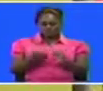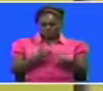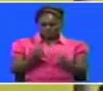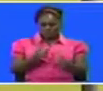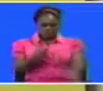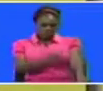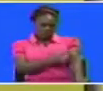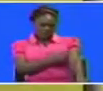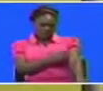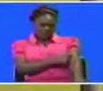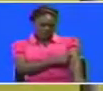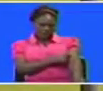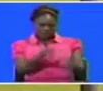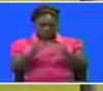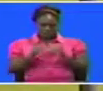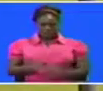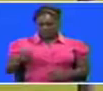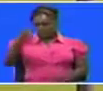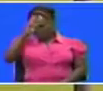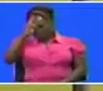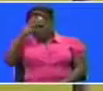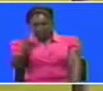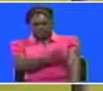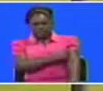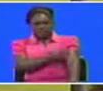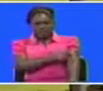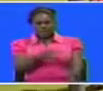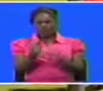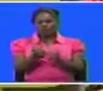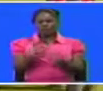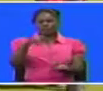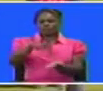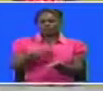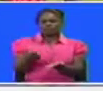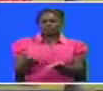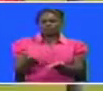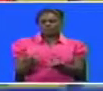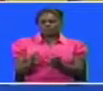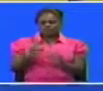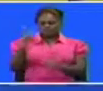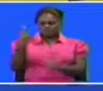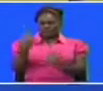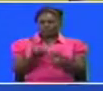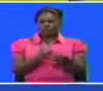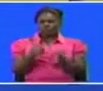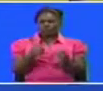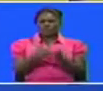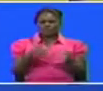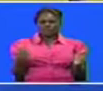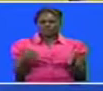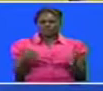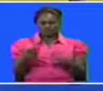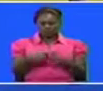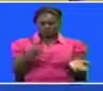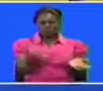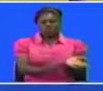nchini Ghana, nyuma wenzao Ghana Police ambao pia wamo kwenye mashindano haya. Watacheza mechi yao ya kwanza dhidi ya timu ya Weatherhead kutoka